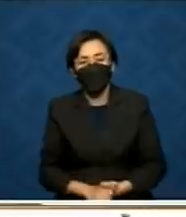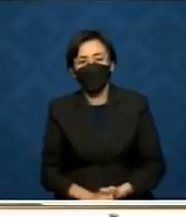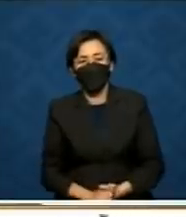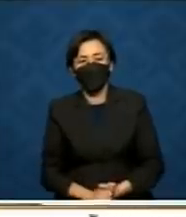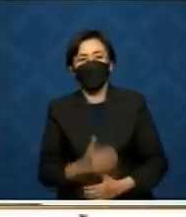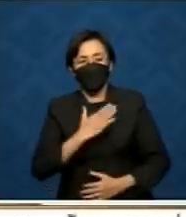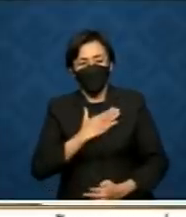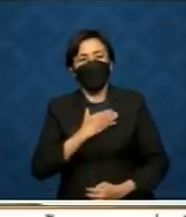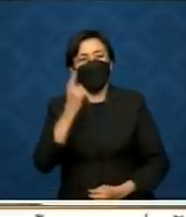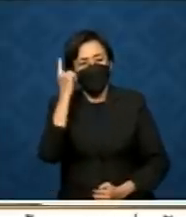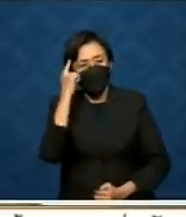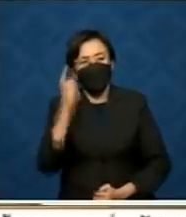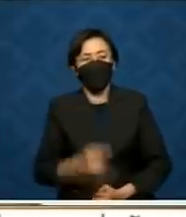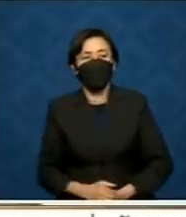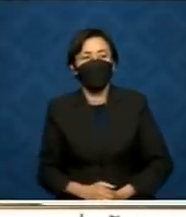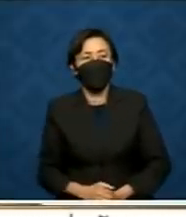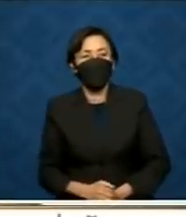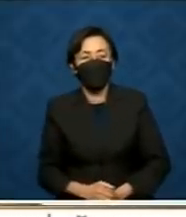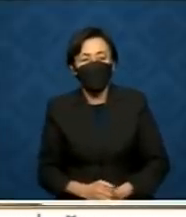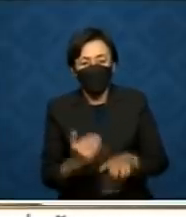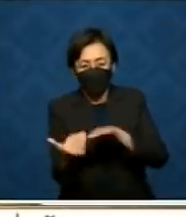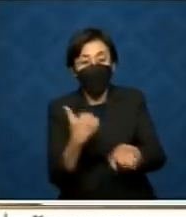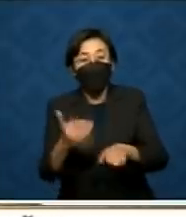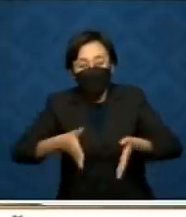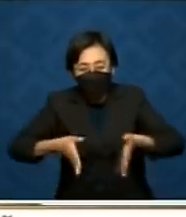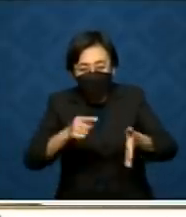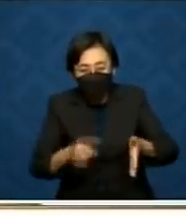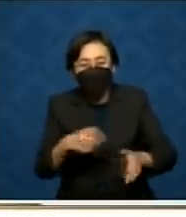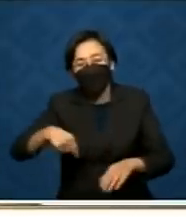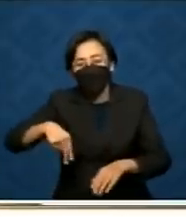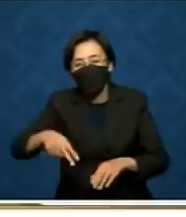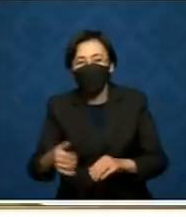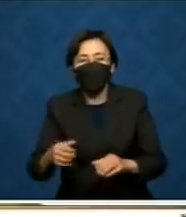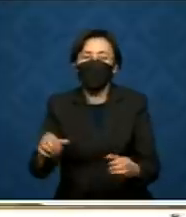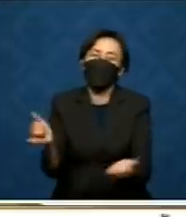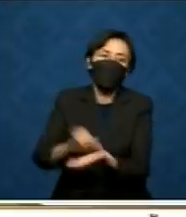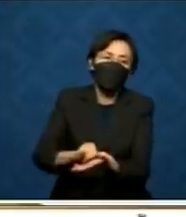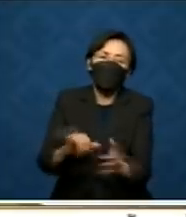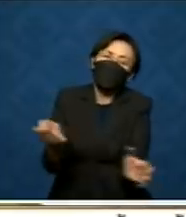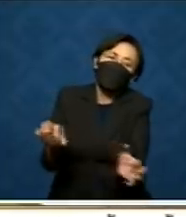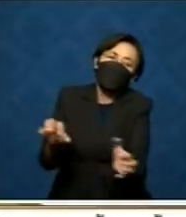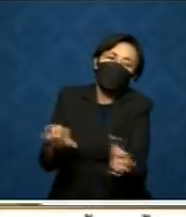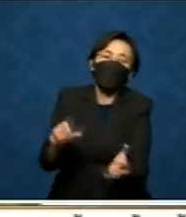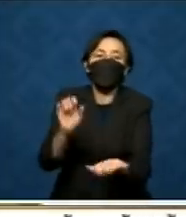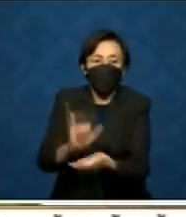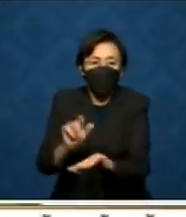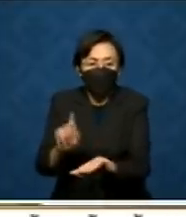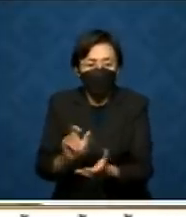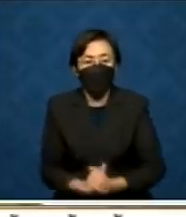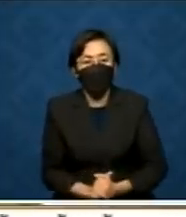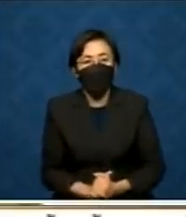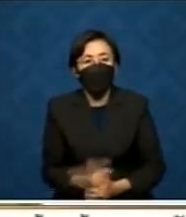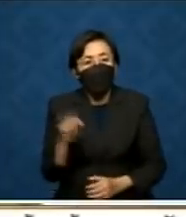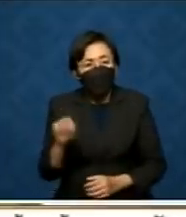เพราะผมยังคิดนะไอ้ต่อยข้างถนนเนี่ยออกมาแล้วชัดๆเนี่ยก็แล้วแต่เกียรติจากใจออกมาตายข้างถนน